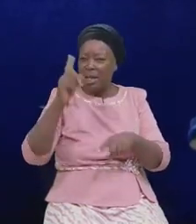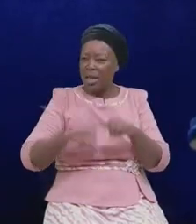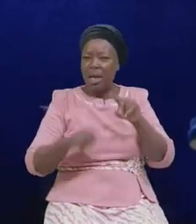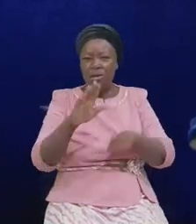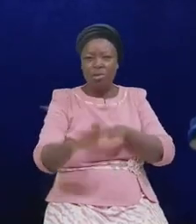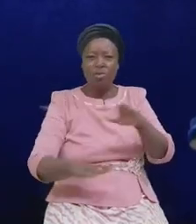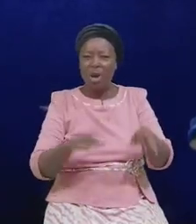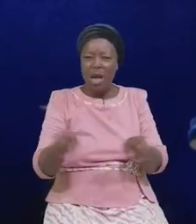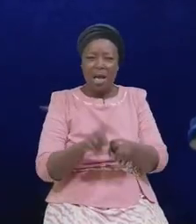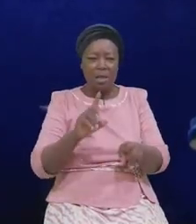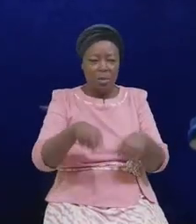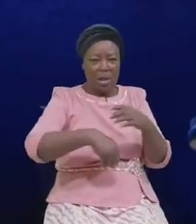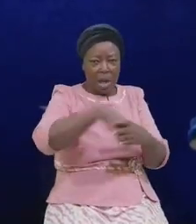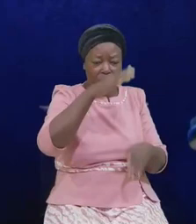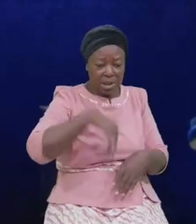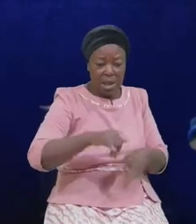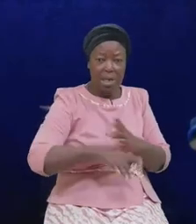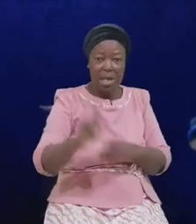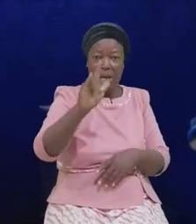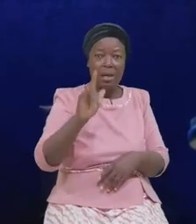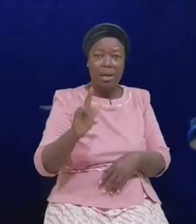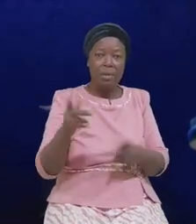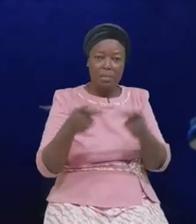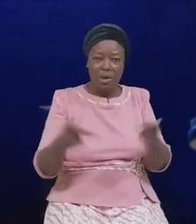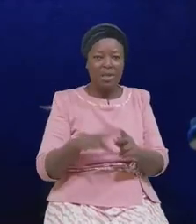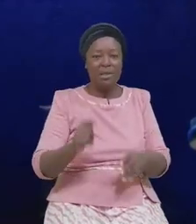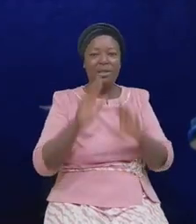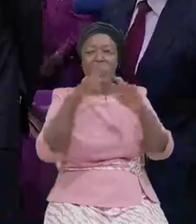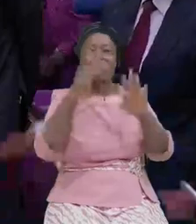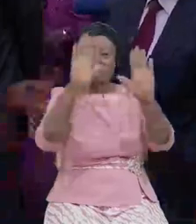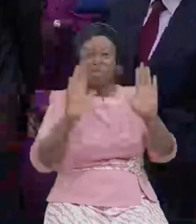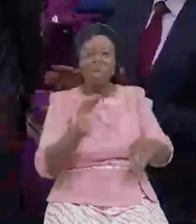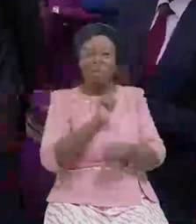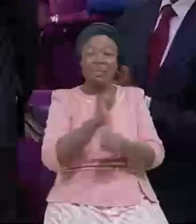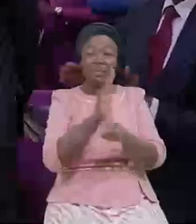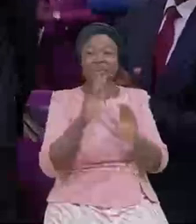sortis depuis l'aéroport, le miracle s'est produit.